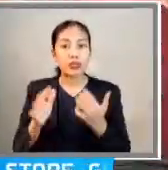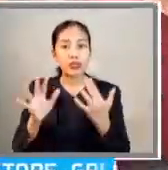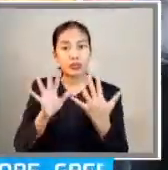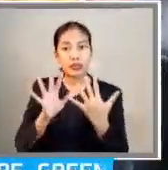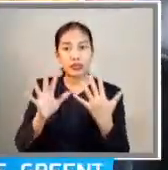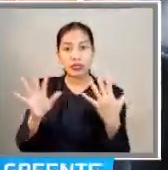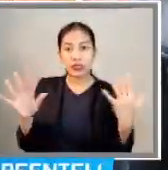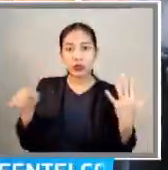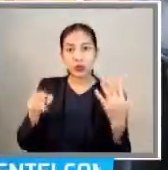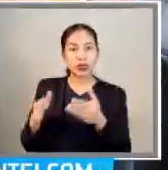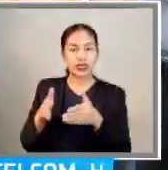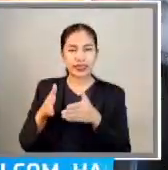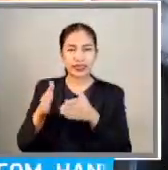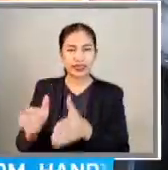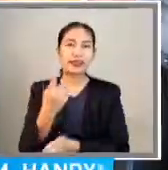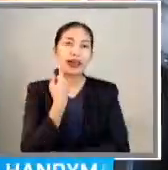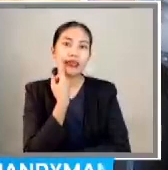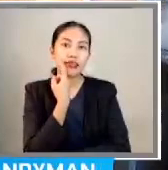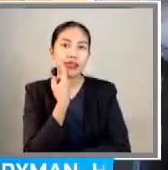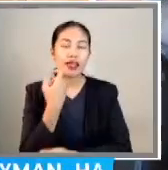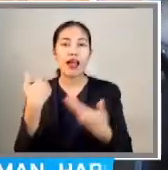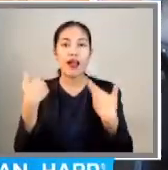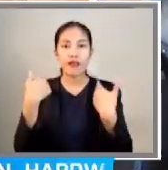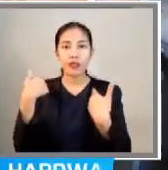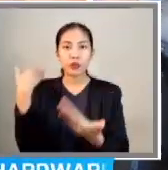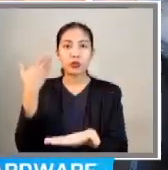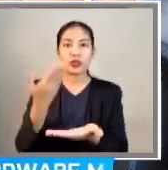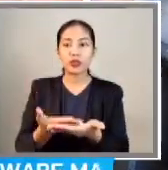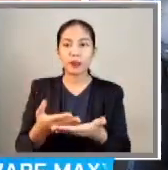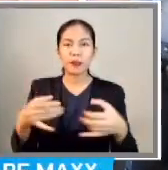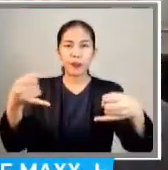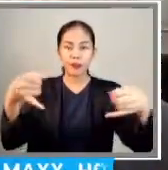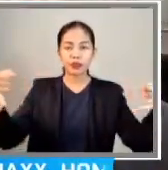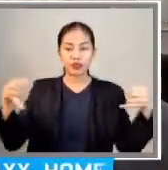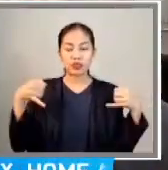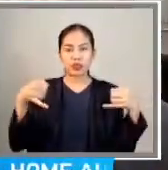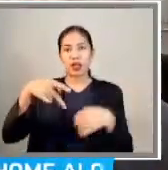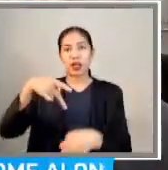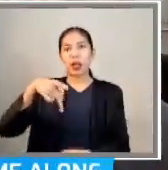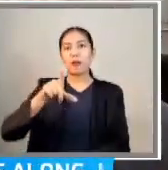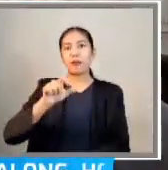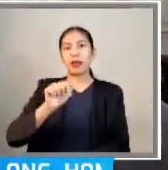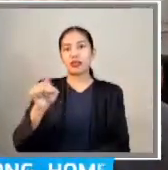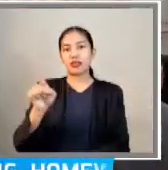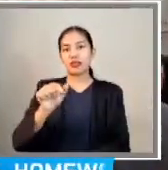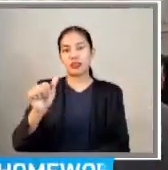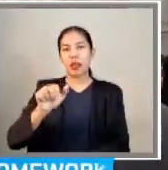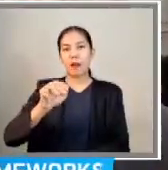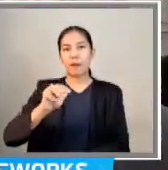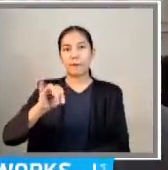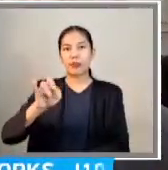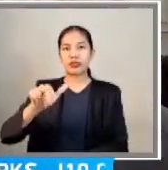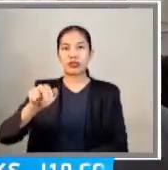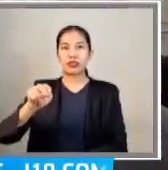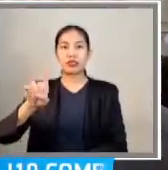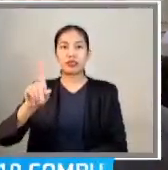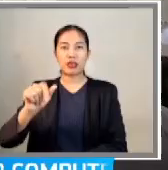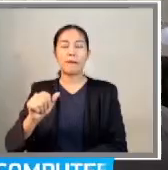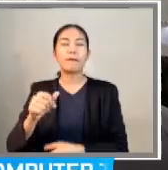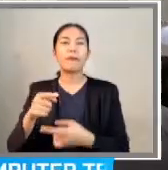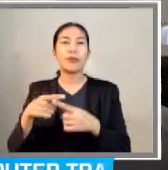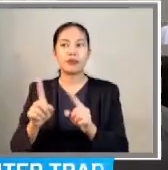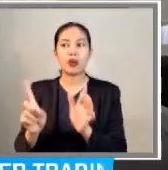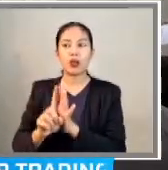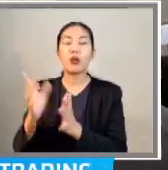Kanina, may mga lumapit sa bahagi ng Plaza Miranda pero pinigilan sila ng mga Hijos del Nazareno na makapasok dahil may mga nakapila nga mula pa kaninang